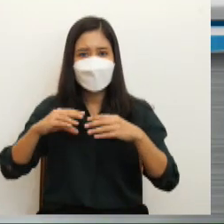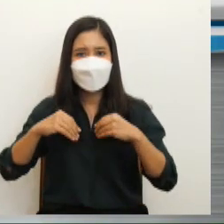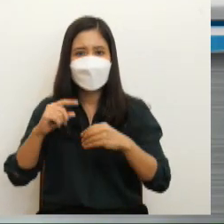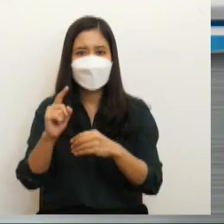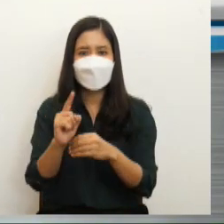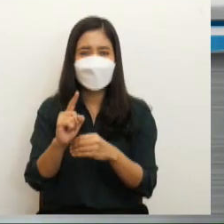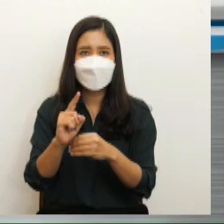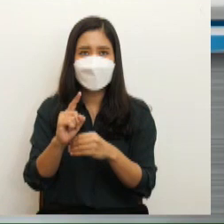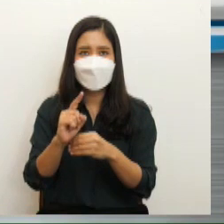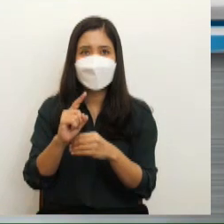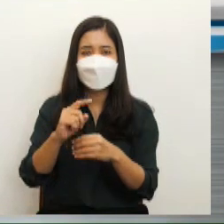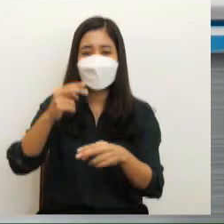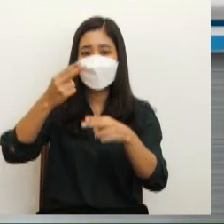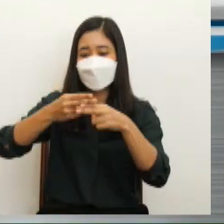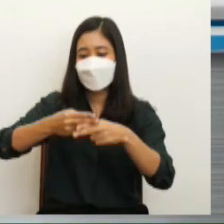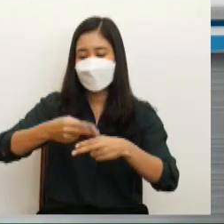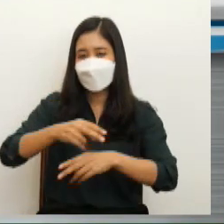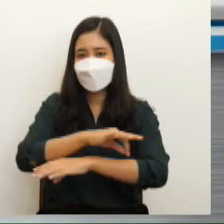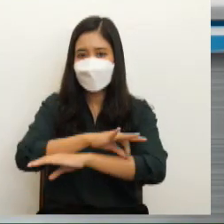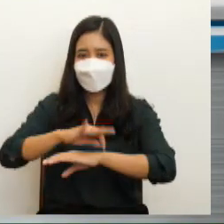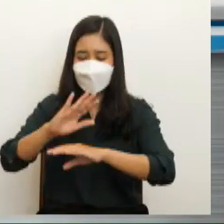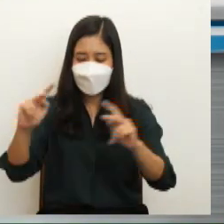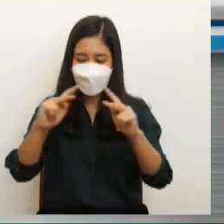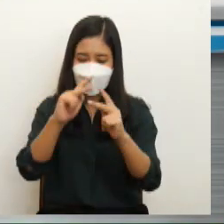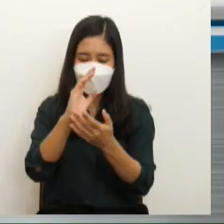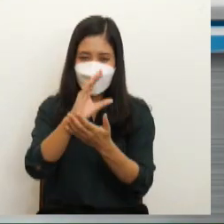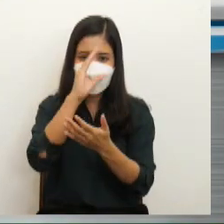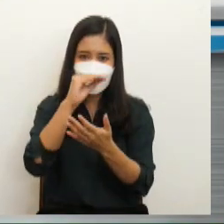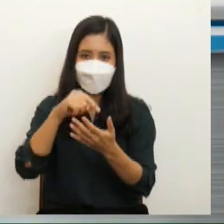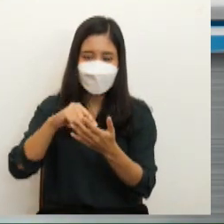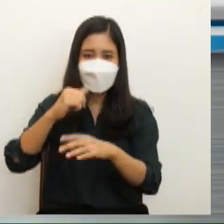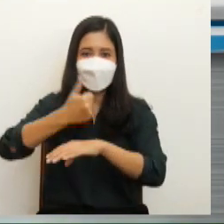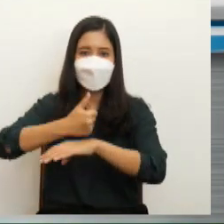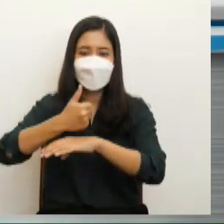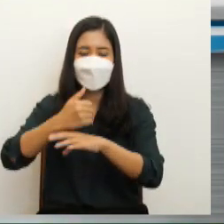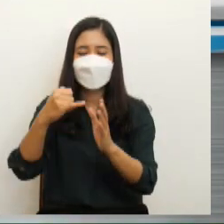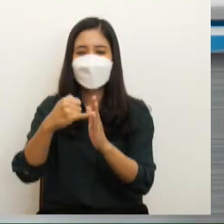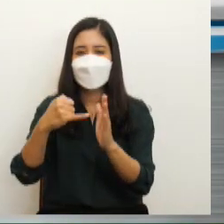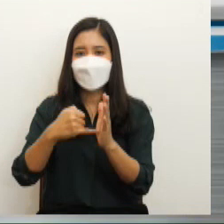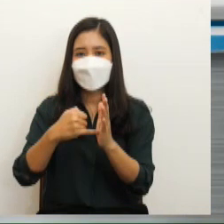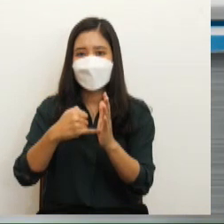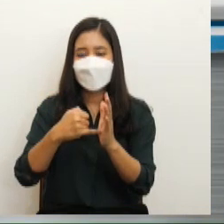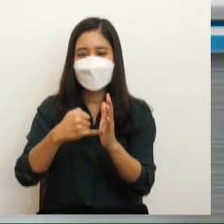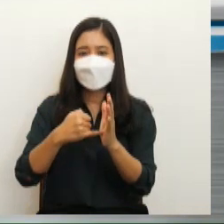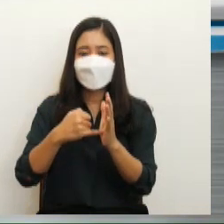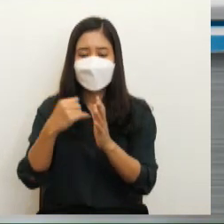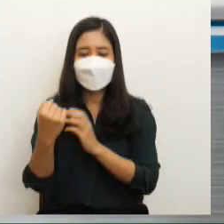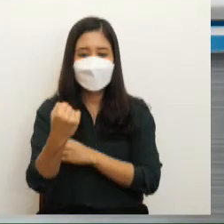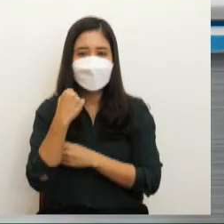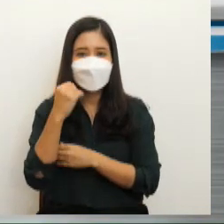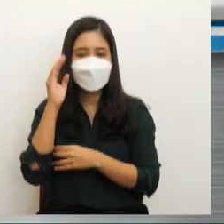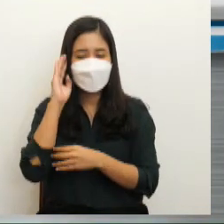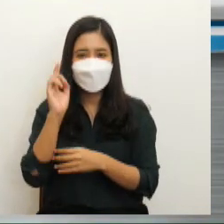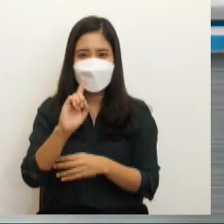ของไปที่กระทรวงสาธารณสุขแล้วก็ทั้งผู้ว่าด้วยนะคะก็มั่นใจได้เลยว่าศบค.ศท.